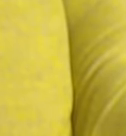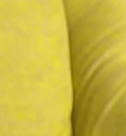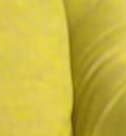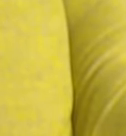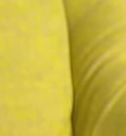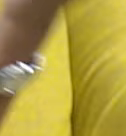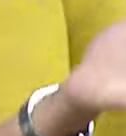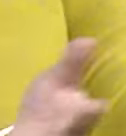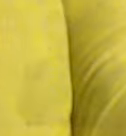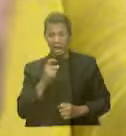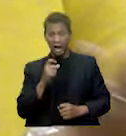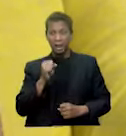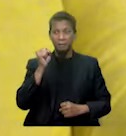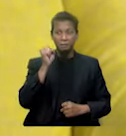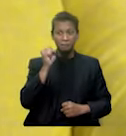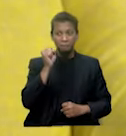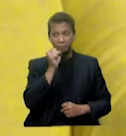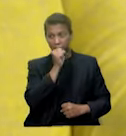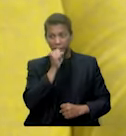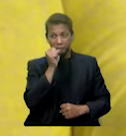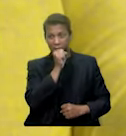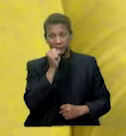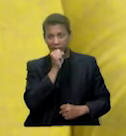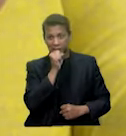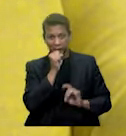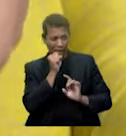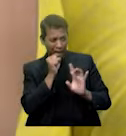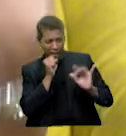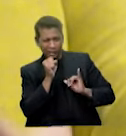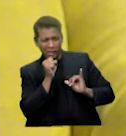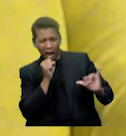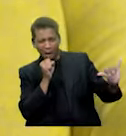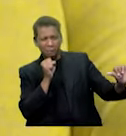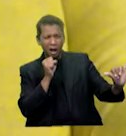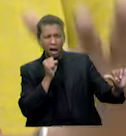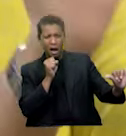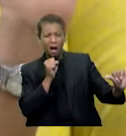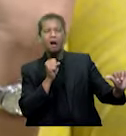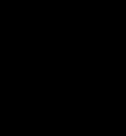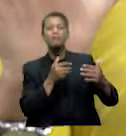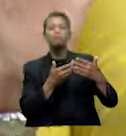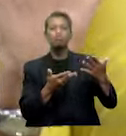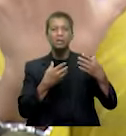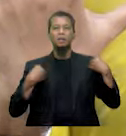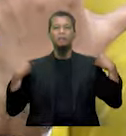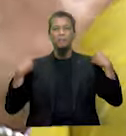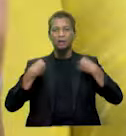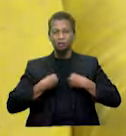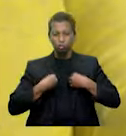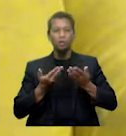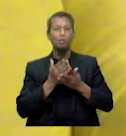menyanyi sama dengan artis-artis yang sudah ada atau mungkin dalam saya berpakaian atau bermap